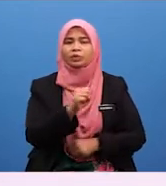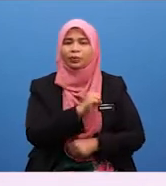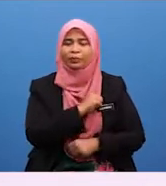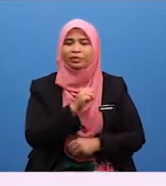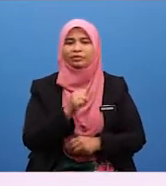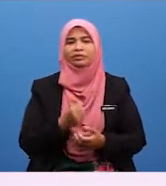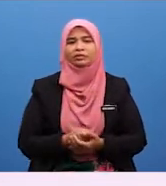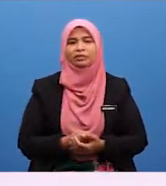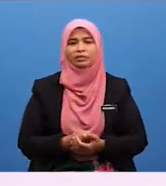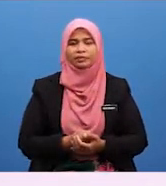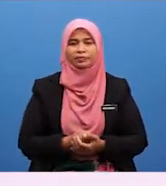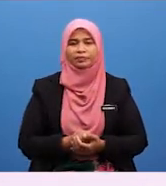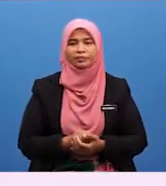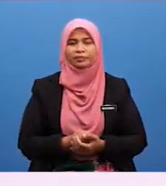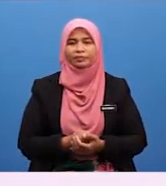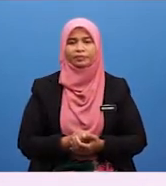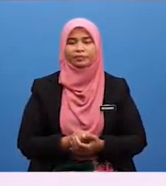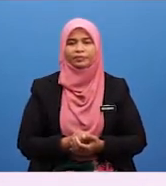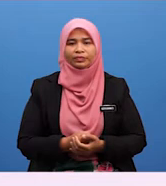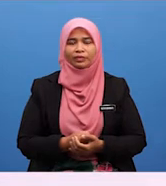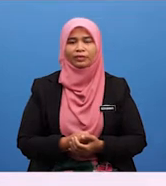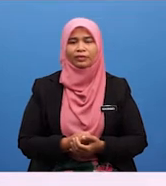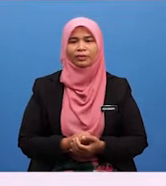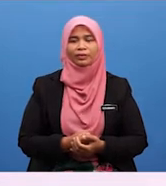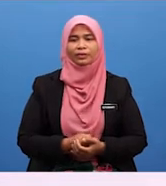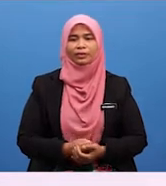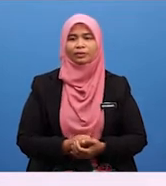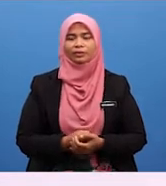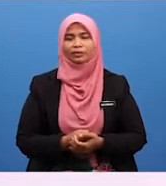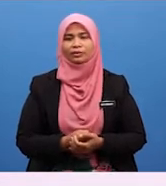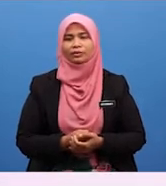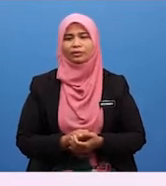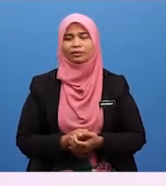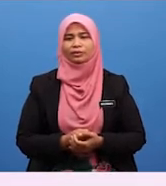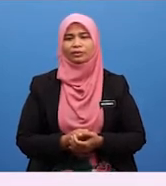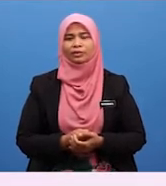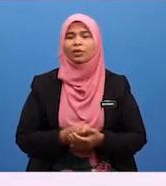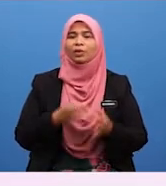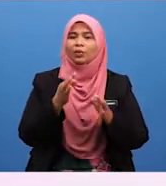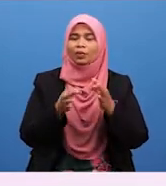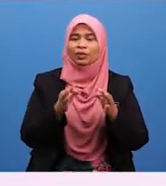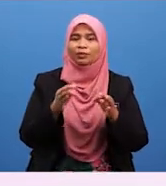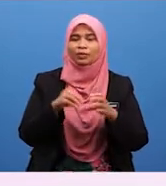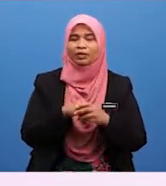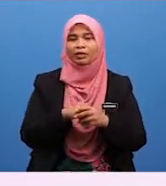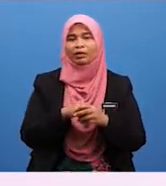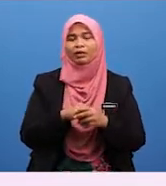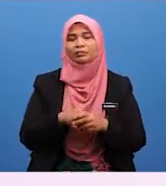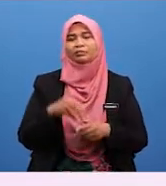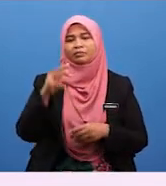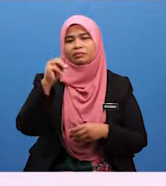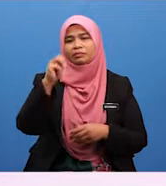tidak kira di mana dan dengan siapa kita bercakap. Walaupun dalam media